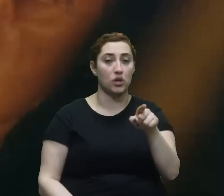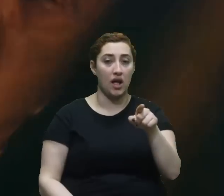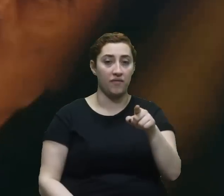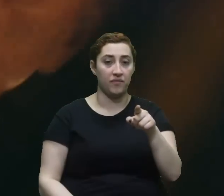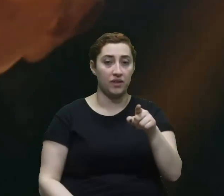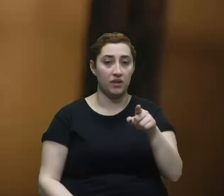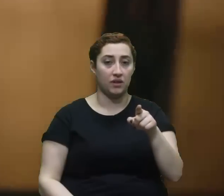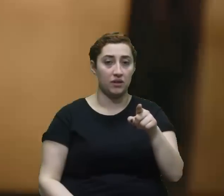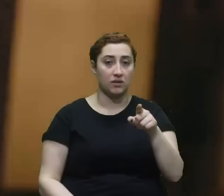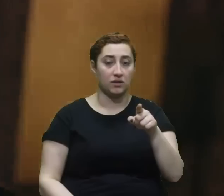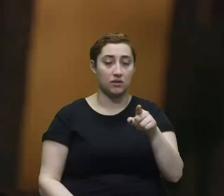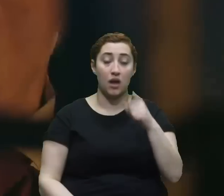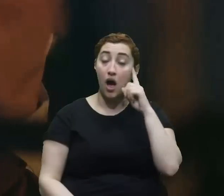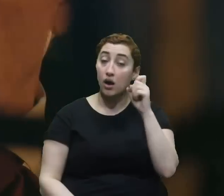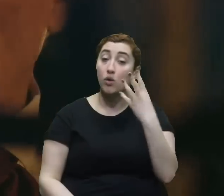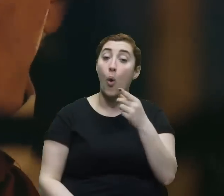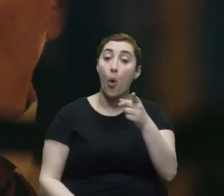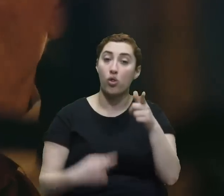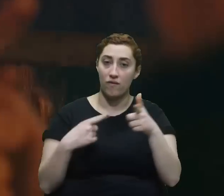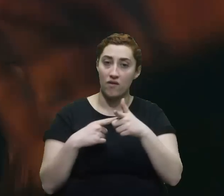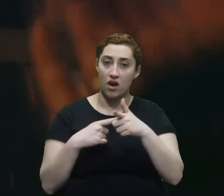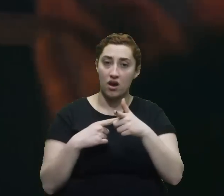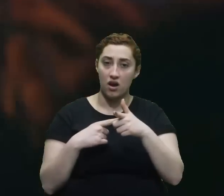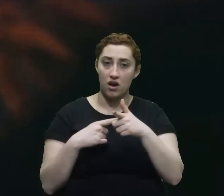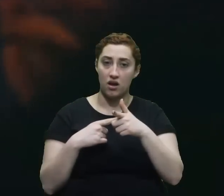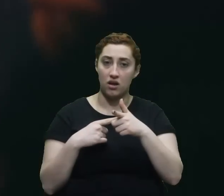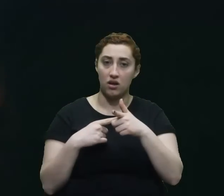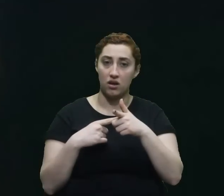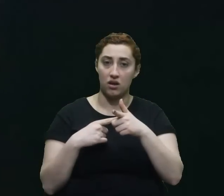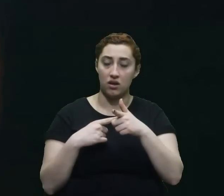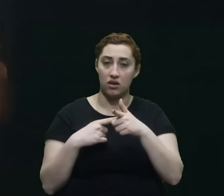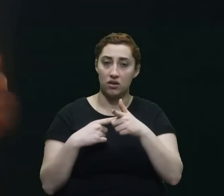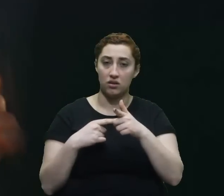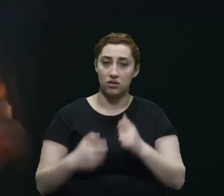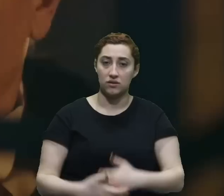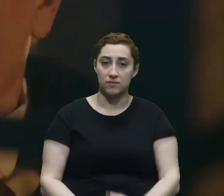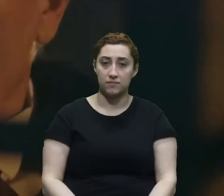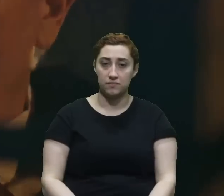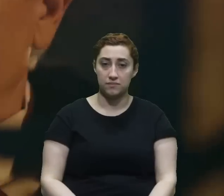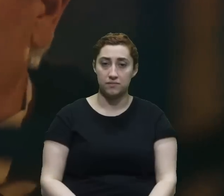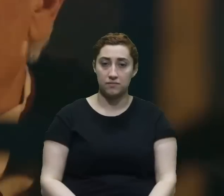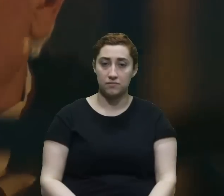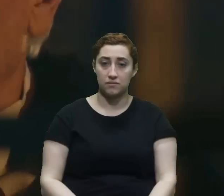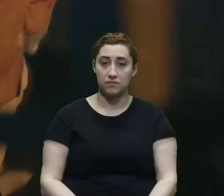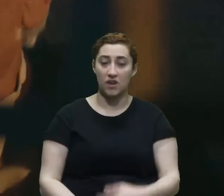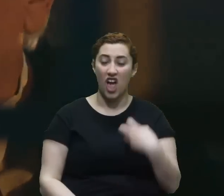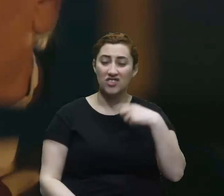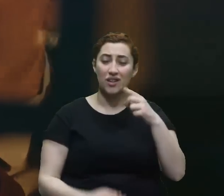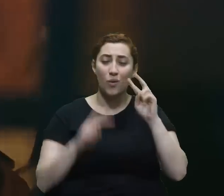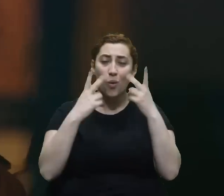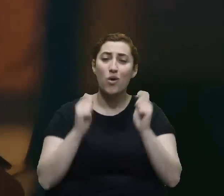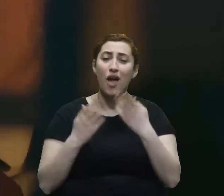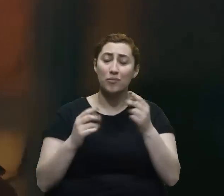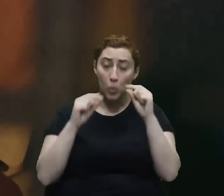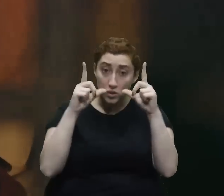yüzünden. Akıllı ol Farah. Farah elini uzatmıştı, çekti. Baş senin gözünü kör